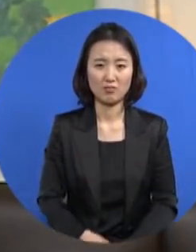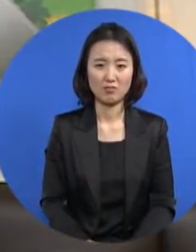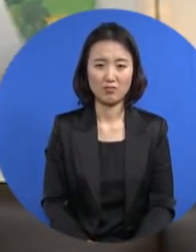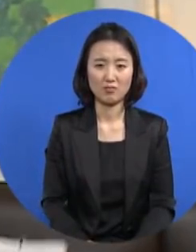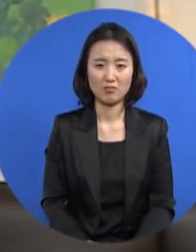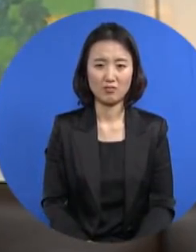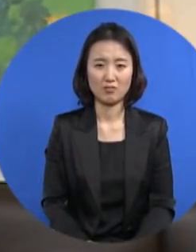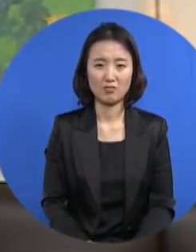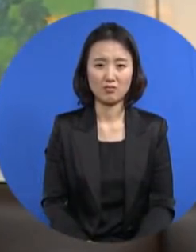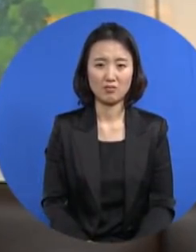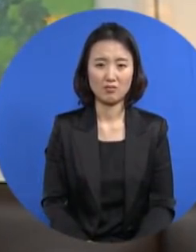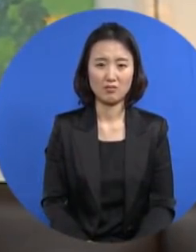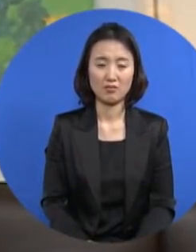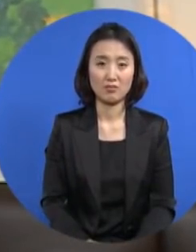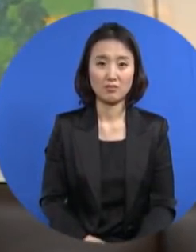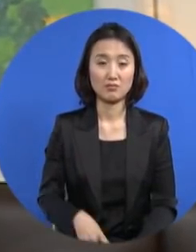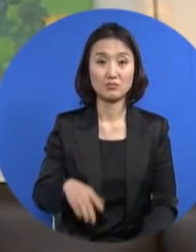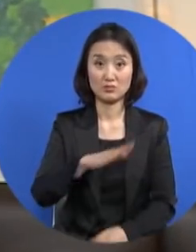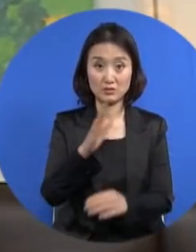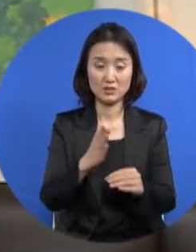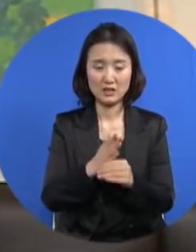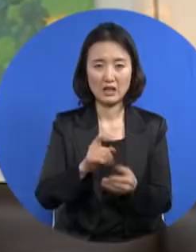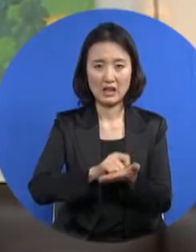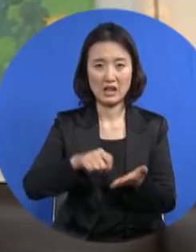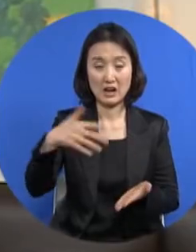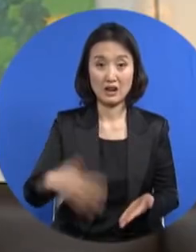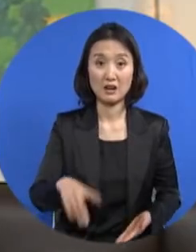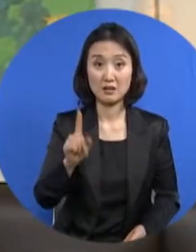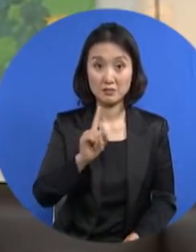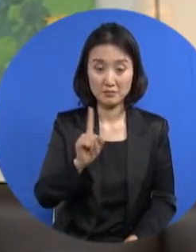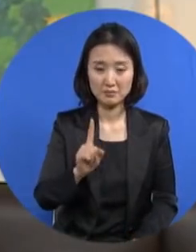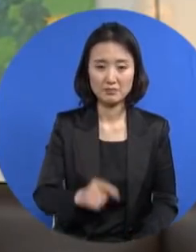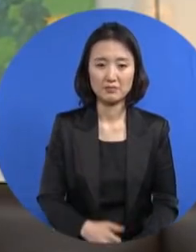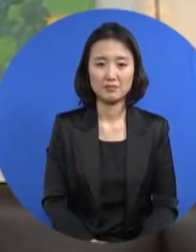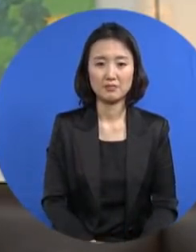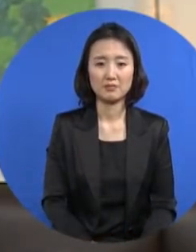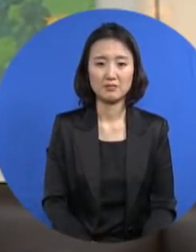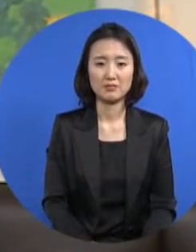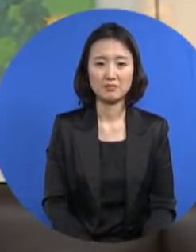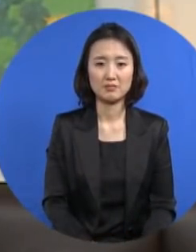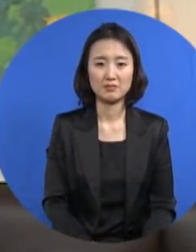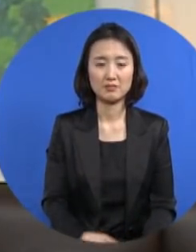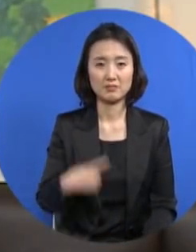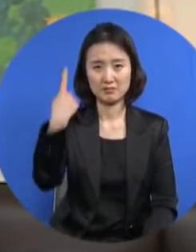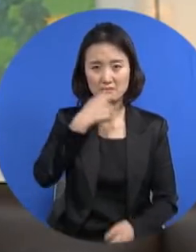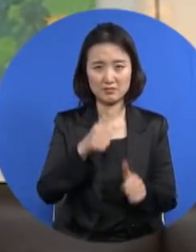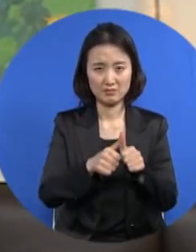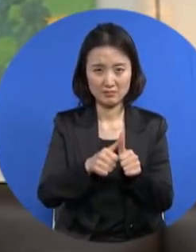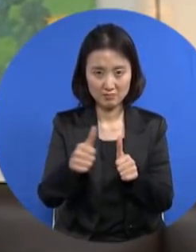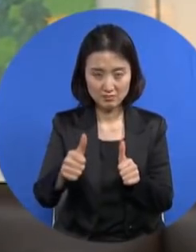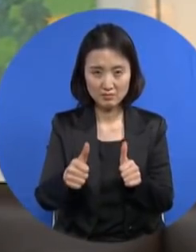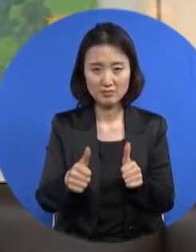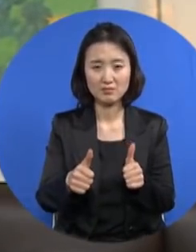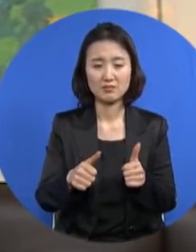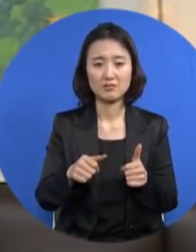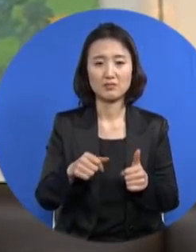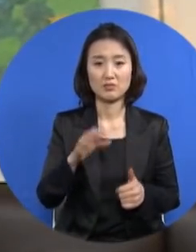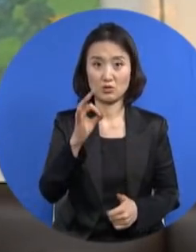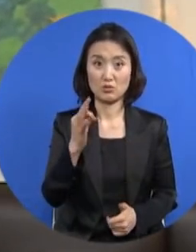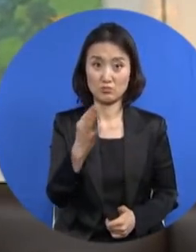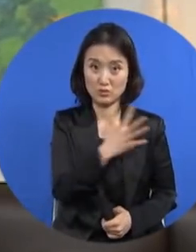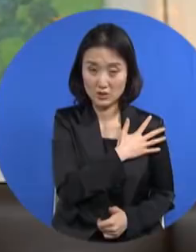제가 그 안에 리스트 안에 안 쓴 게 있는데요. 그건 뭐냐면요, 잘생긴 외모, 돈이